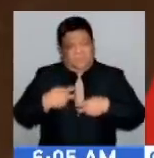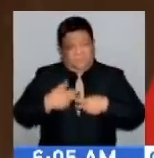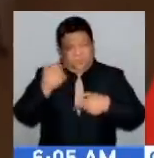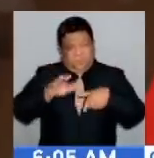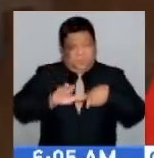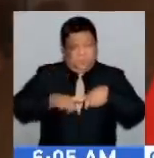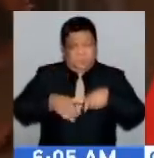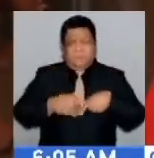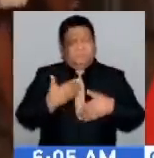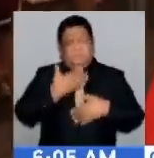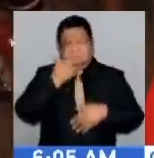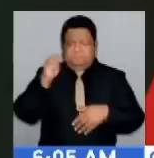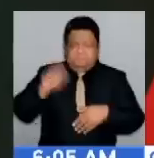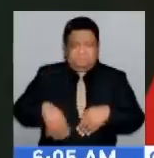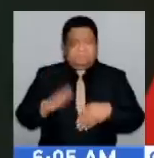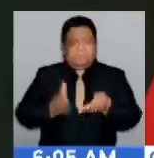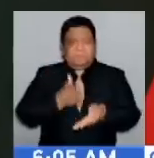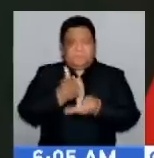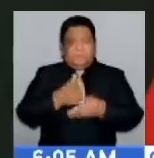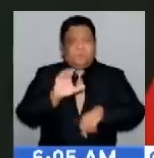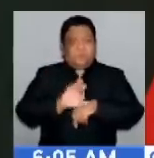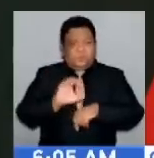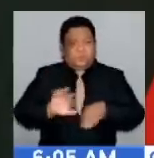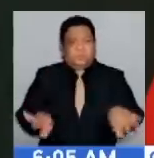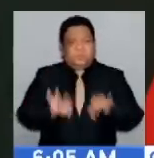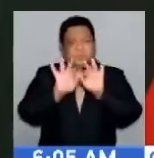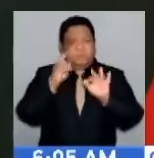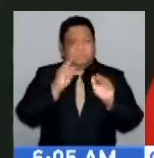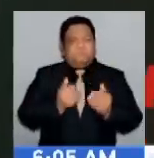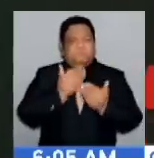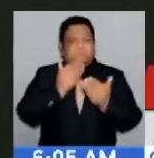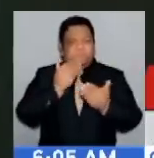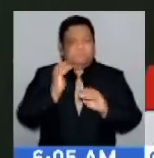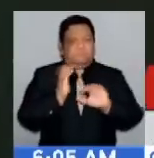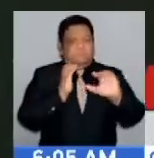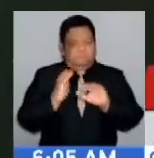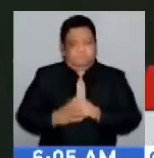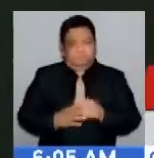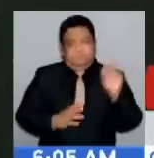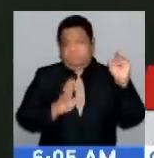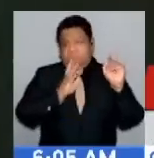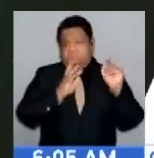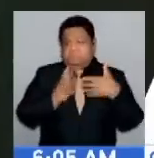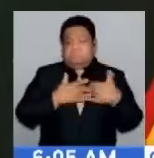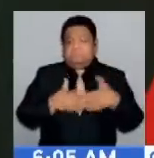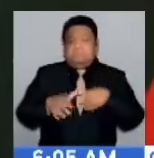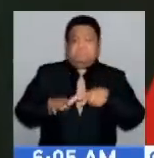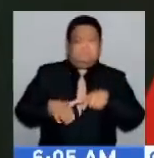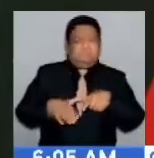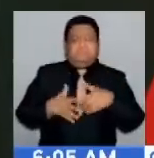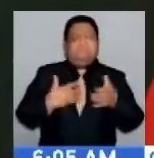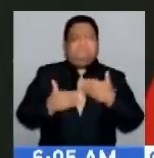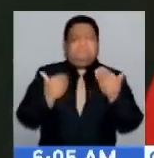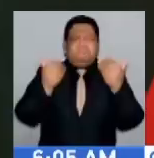para raw makapagpasalamat sa Nazareno. Kahit yung kapasana, tuloy. Hindi pwedeng hindi. Tatuloy mo yan. Kahit